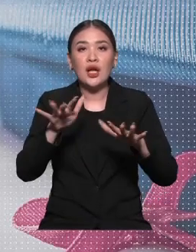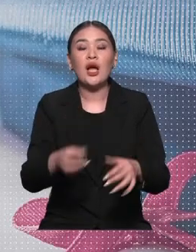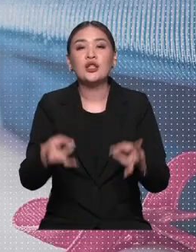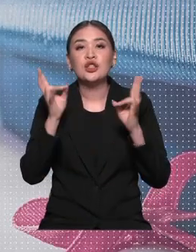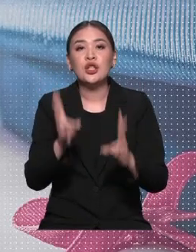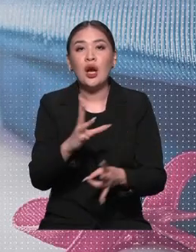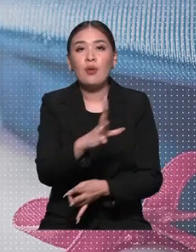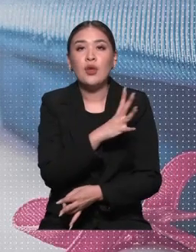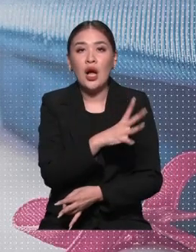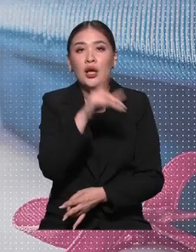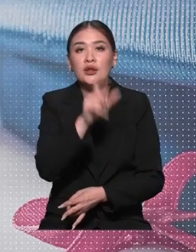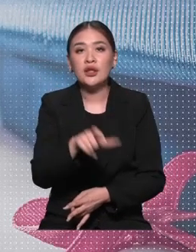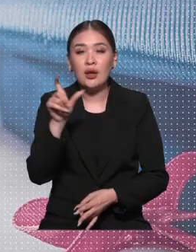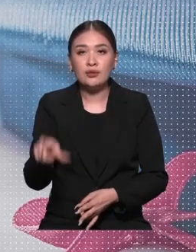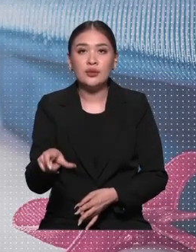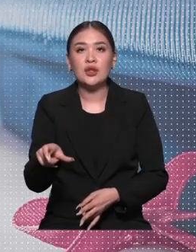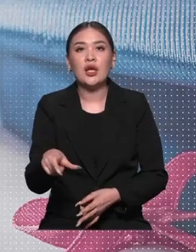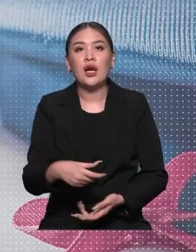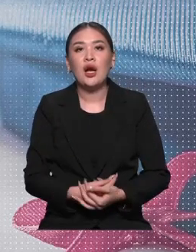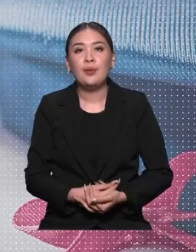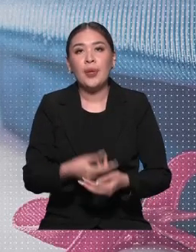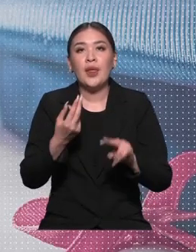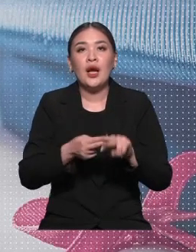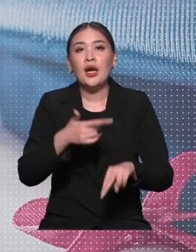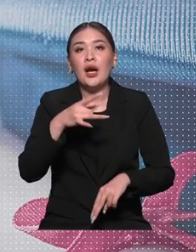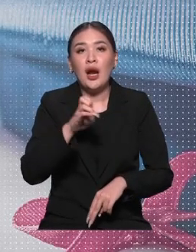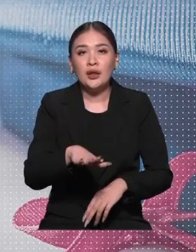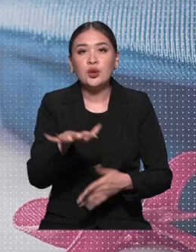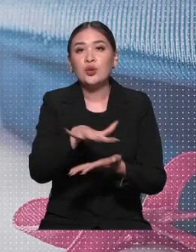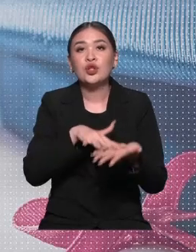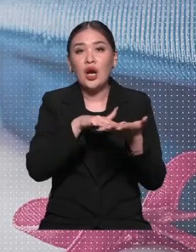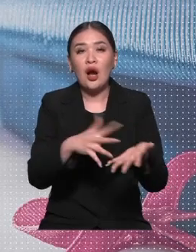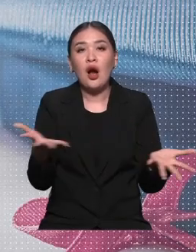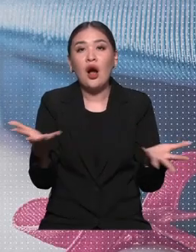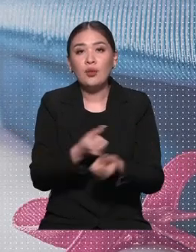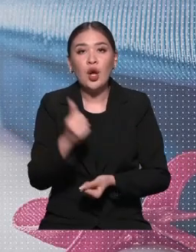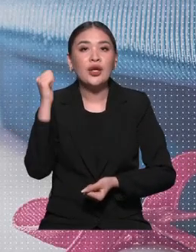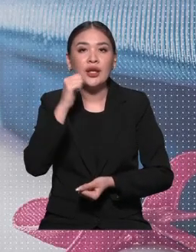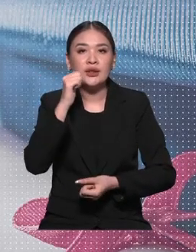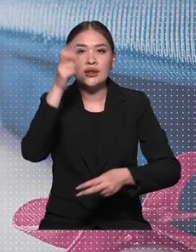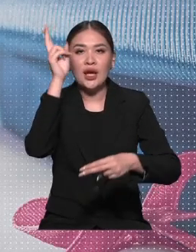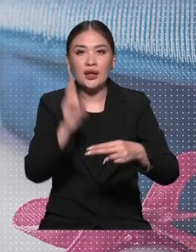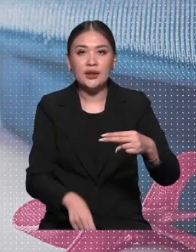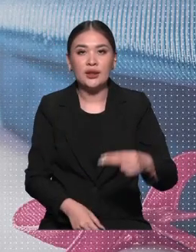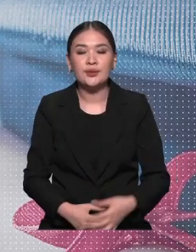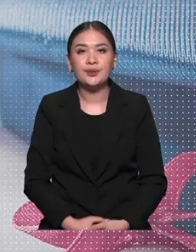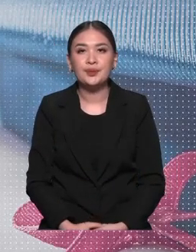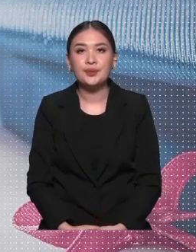зардап шеккен өңірлердің талапкерлеріне берілмек. Айта кетсе, грантқа өтініш қабылдау ертең аяқталады.